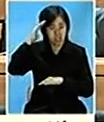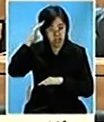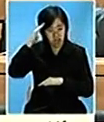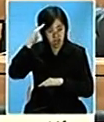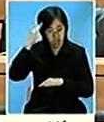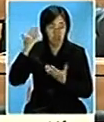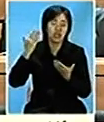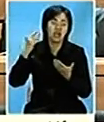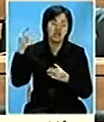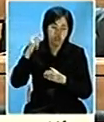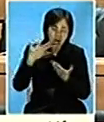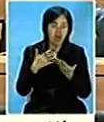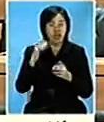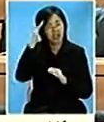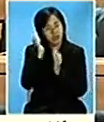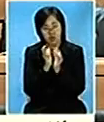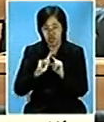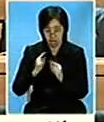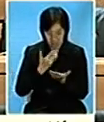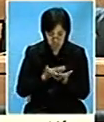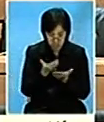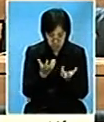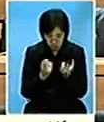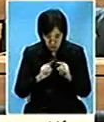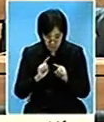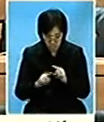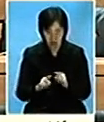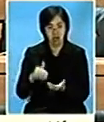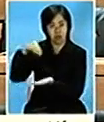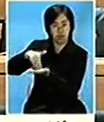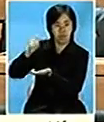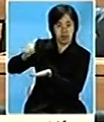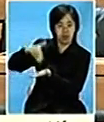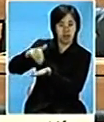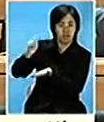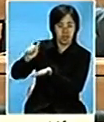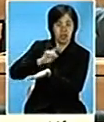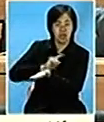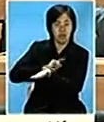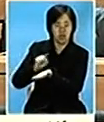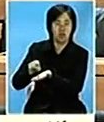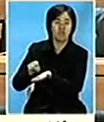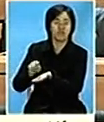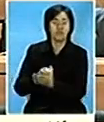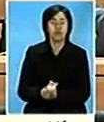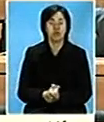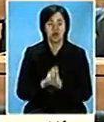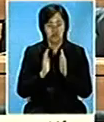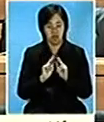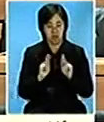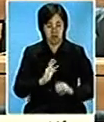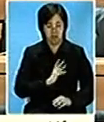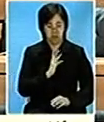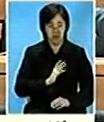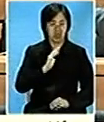มกันจัดซื้อจัดจ้างทุกอย่างให้ผ่านหน่วยงานกลางที่มีผู้คงทรงคุณวุฒิทาง